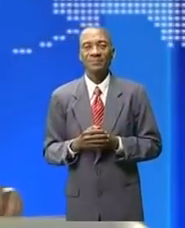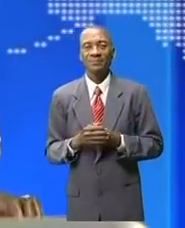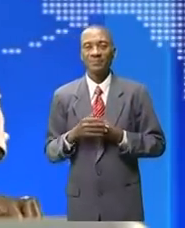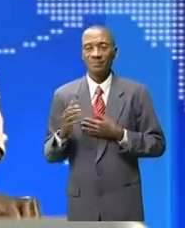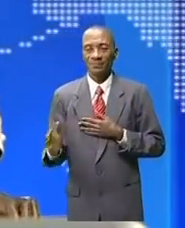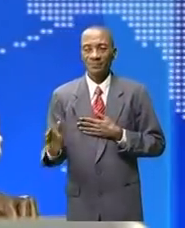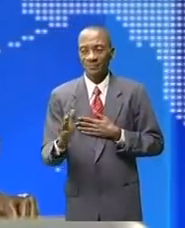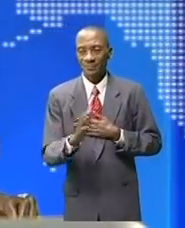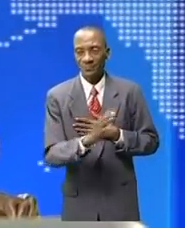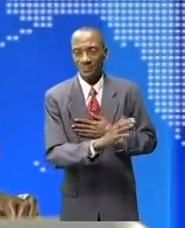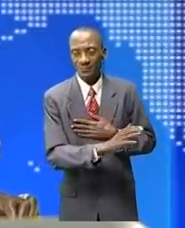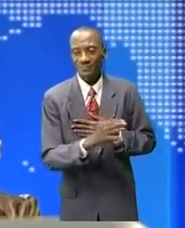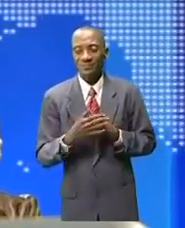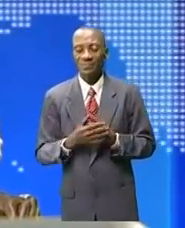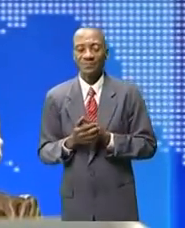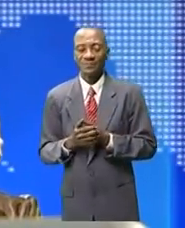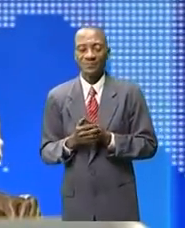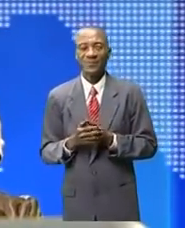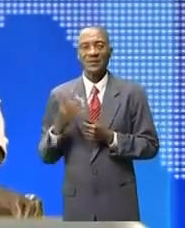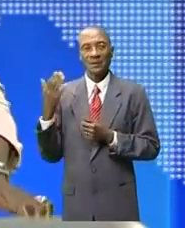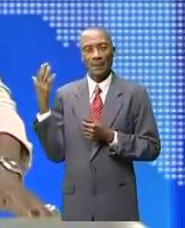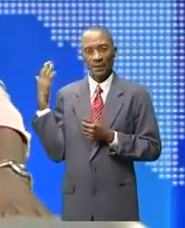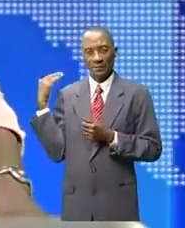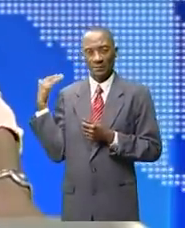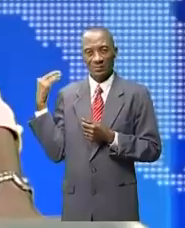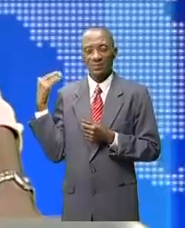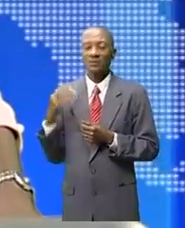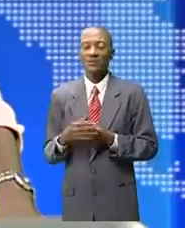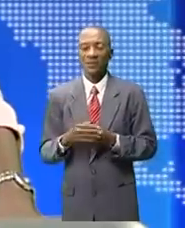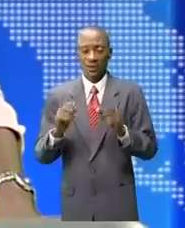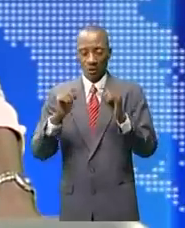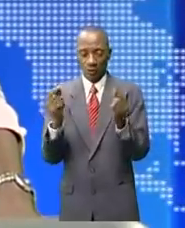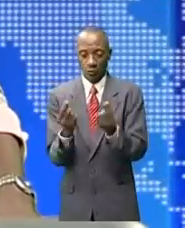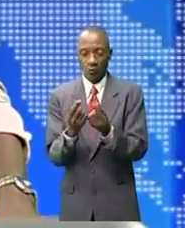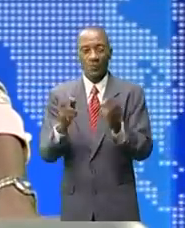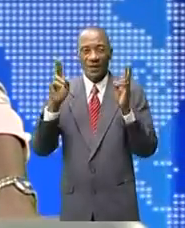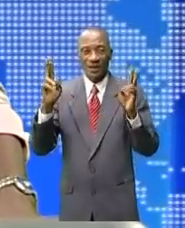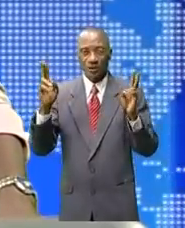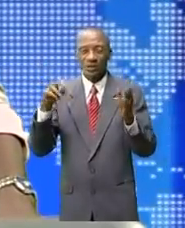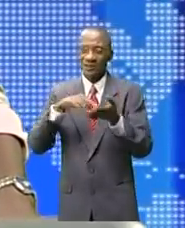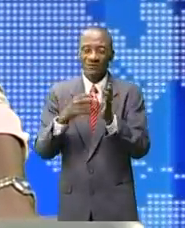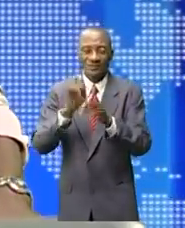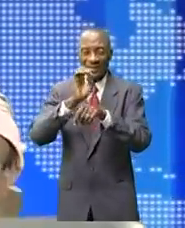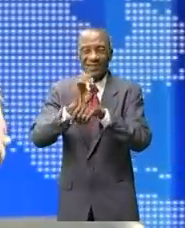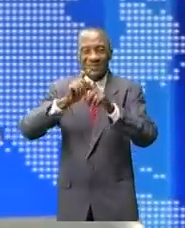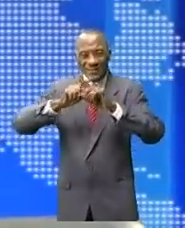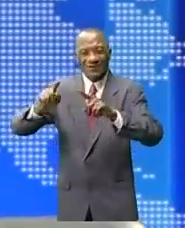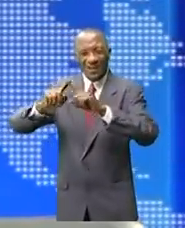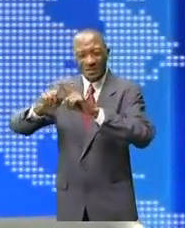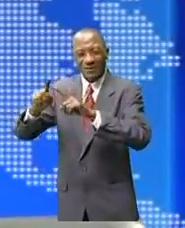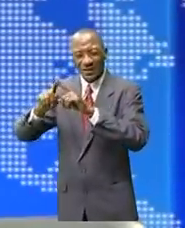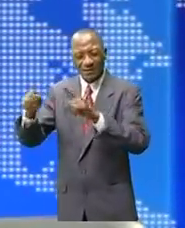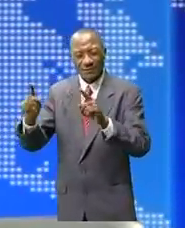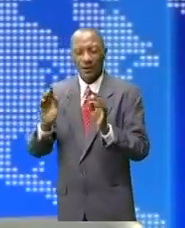Et à quelques jours, les 8 confessions religieuses se sont réunies en plénière dans le cadre du processus de désignation des animateurs de la